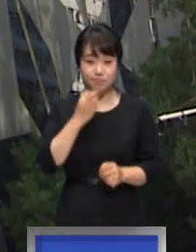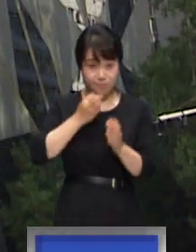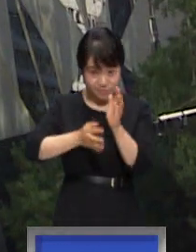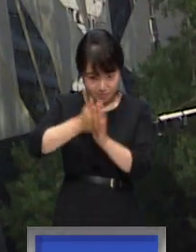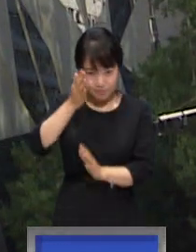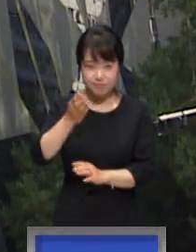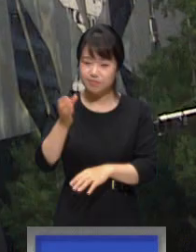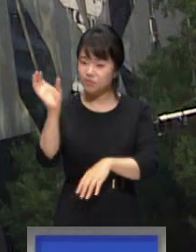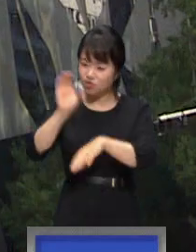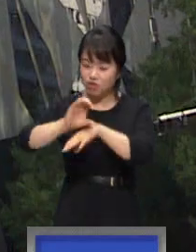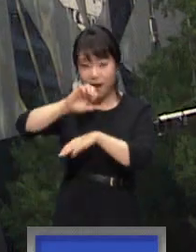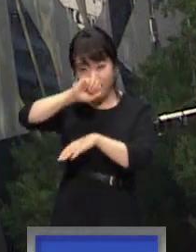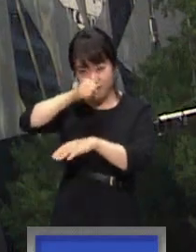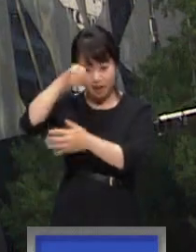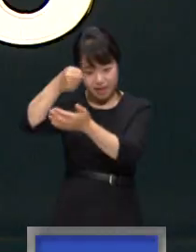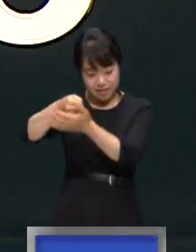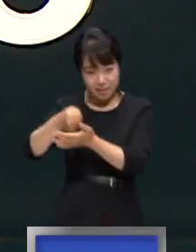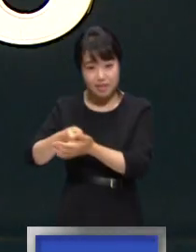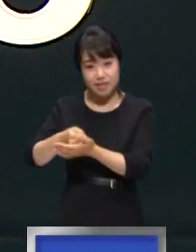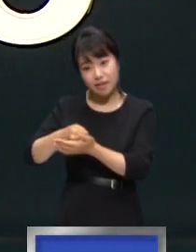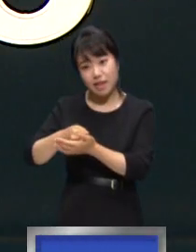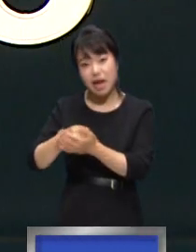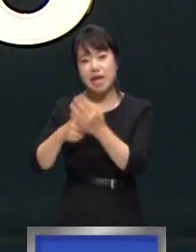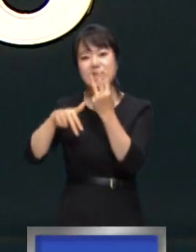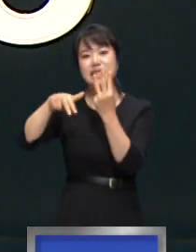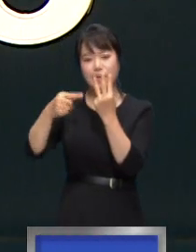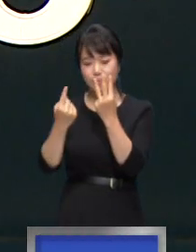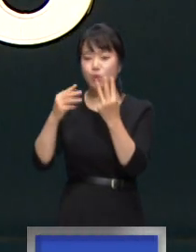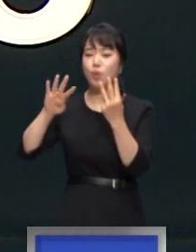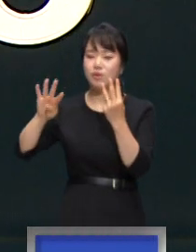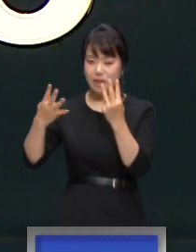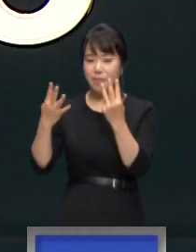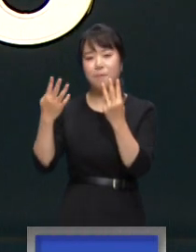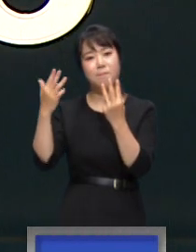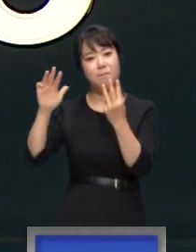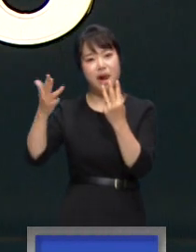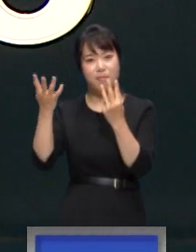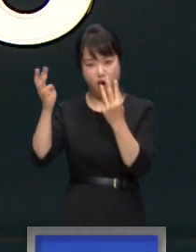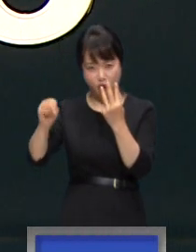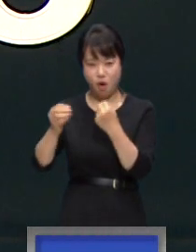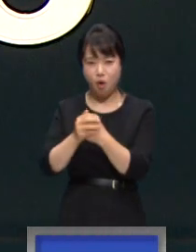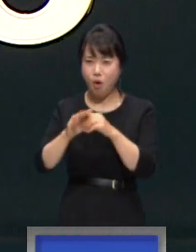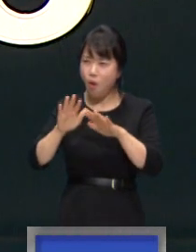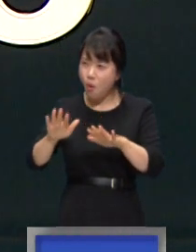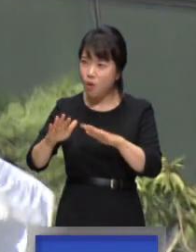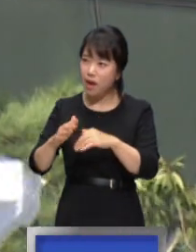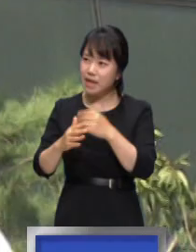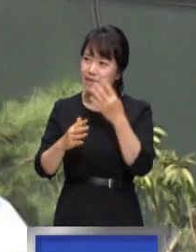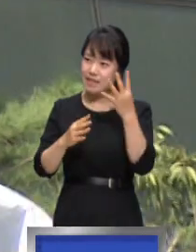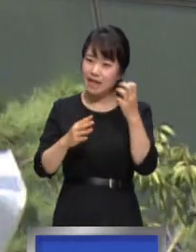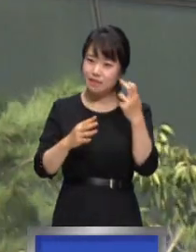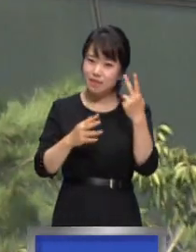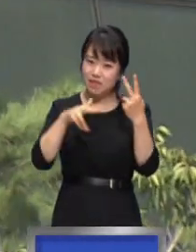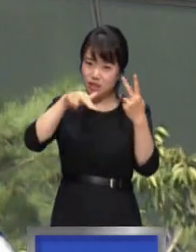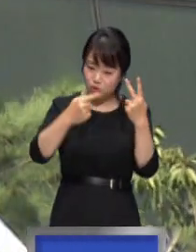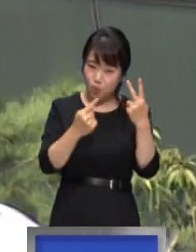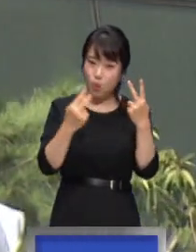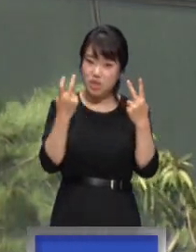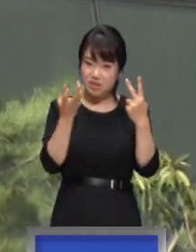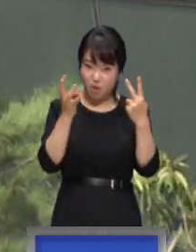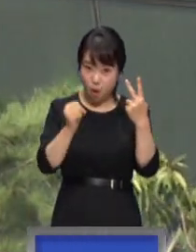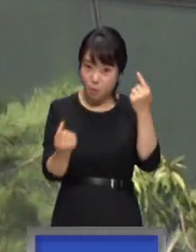서울시가 편성한 올해 첫 추가 경정 예산은 3조 400,800억 원. 올해 본 예산 47조 2,420억